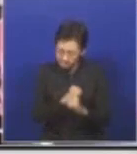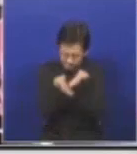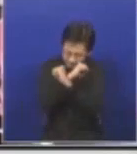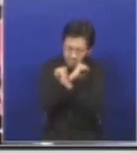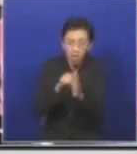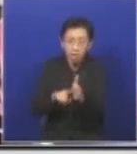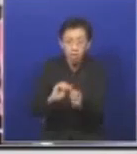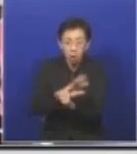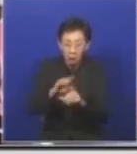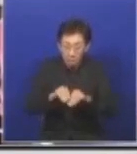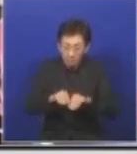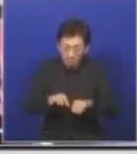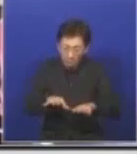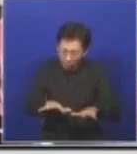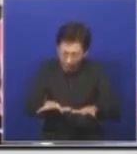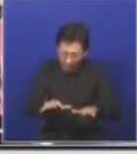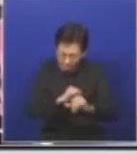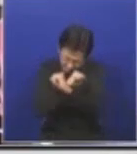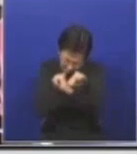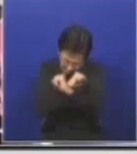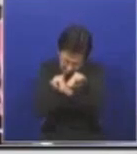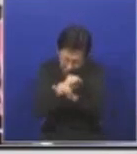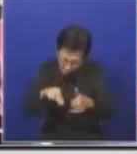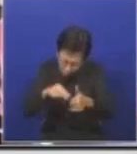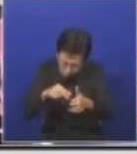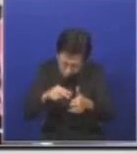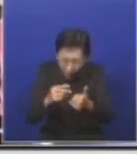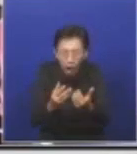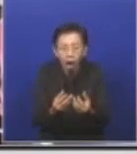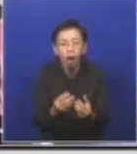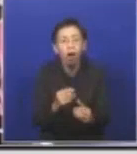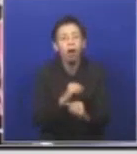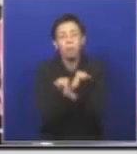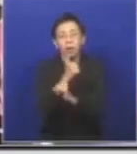คุณหมอพยาบาลและบุคลากรทางการแพทย์หรือว่าเป็นนักรบแนวหน้าที่เป็นผู้กล้าอย่างองอาจสามารถหยุดโควิช19จนอยู่มือแต่ผมขอชื่นชมบูชาในน้ำใจกันเสียสละครั้งนี้ของพี่น้องประชาชนคนไทยทั้งประเทศ